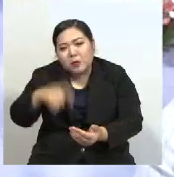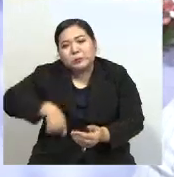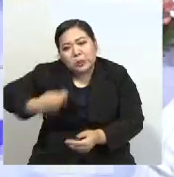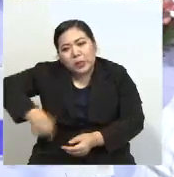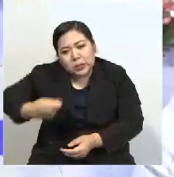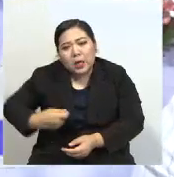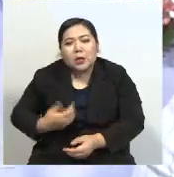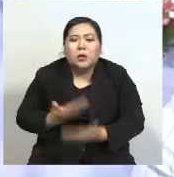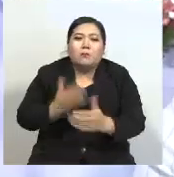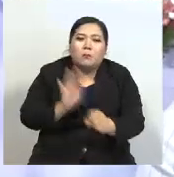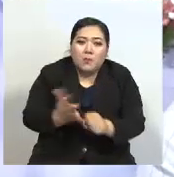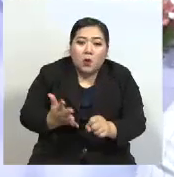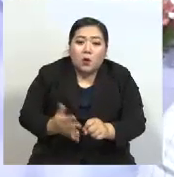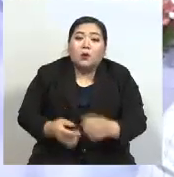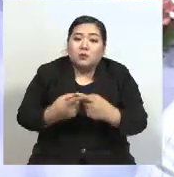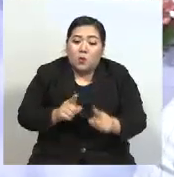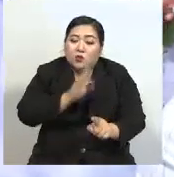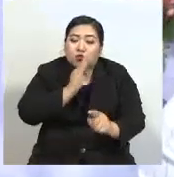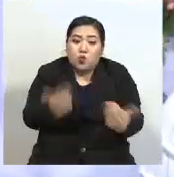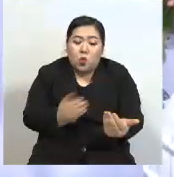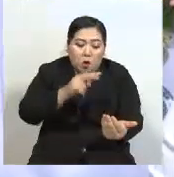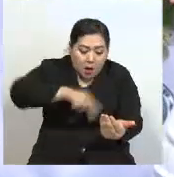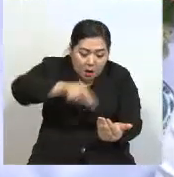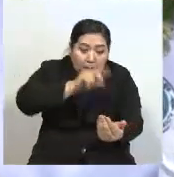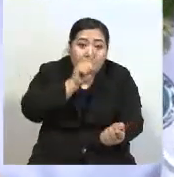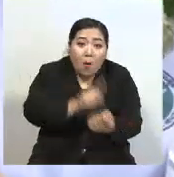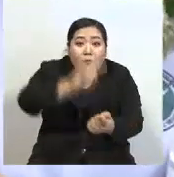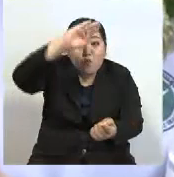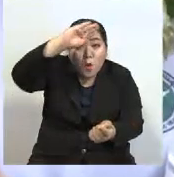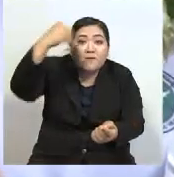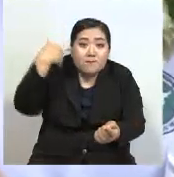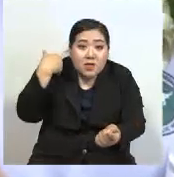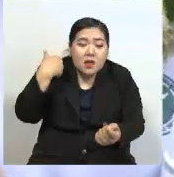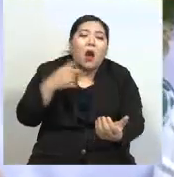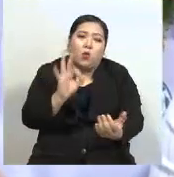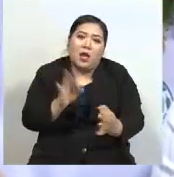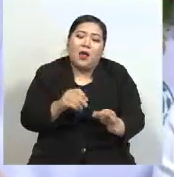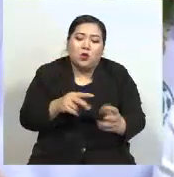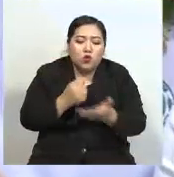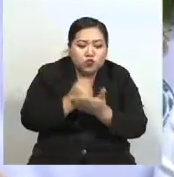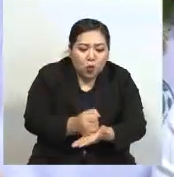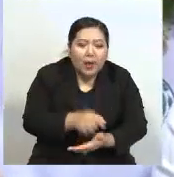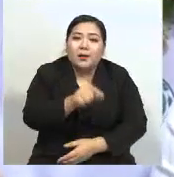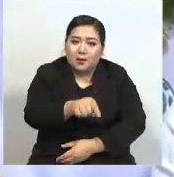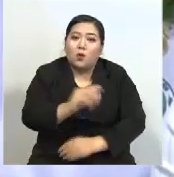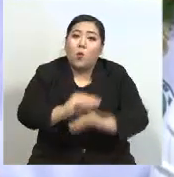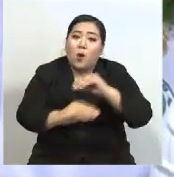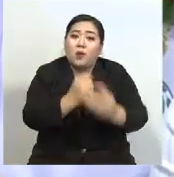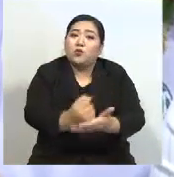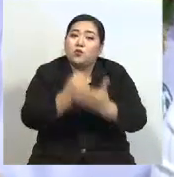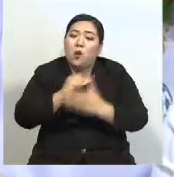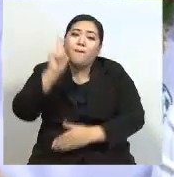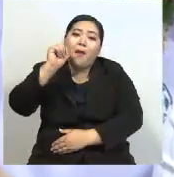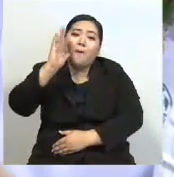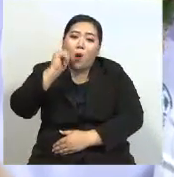ลูกนะครับแต่ว่าถ้าเกิดว่าเราได้พบเร็วแล้วก็สปสช.ได้สนับสนุนในเรื่องนี้เนี่ยก็จะเป็นการแบ่งเบาความทุกข์ของคนที่เป็นพ่อเป็นแม่